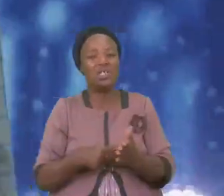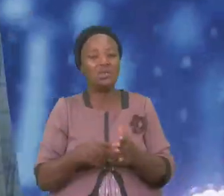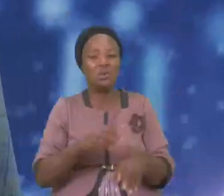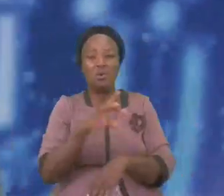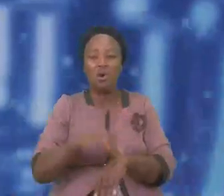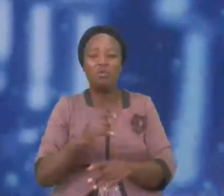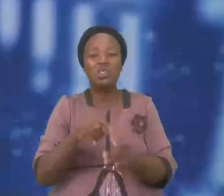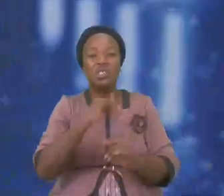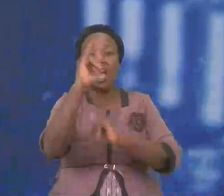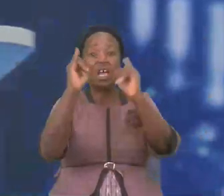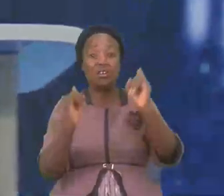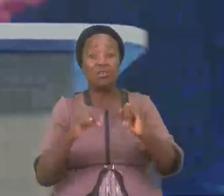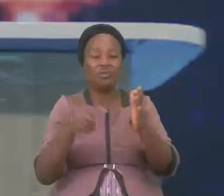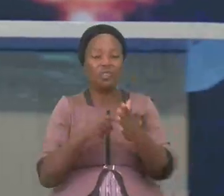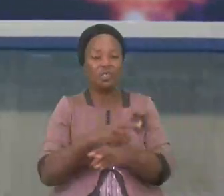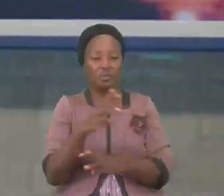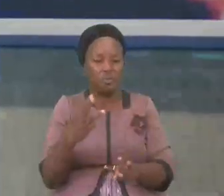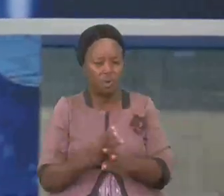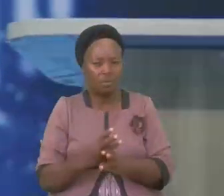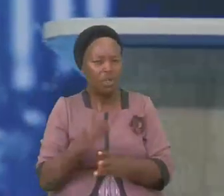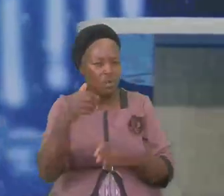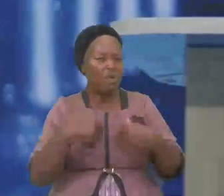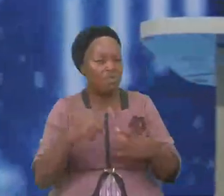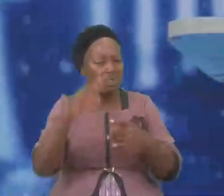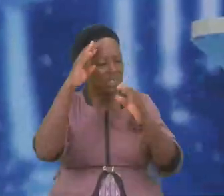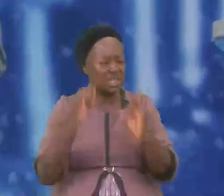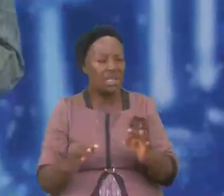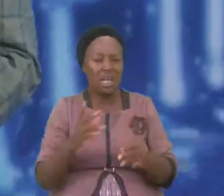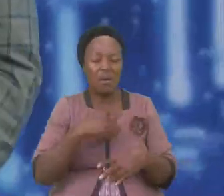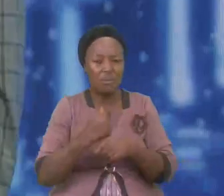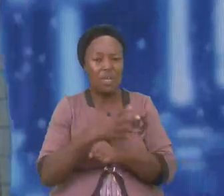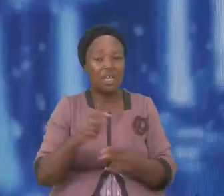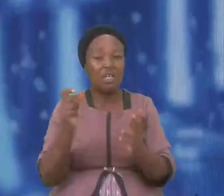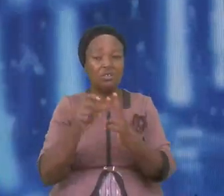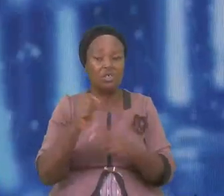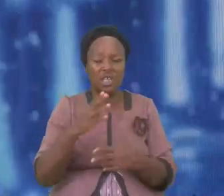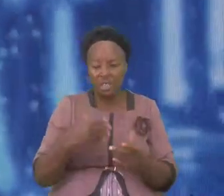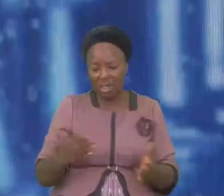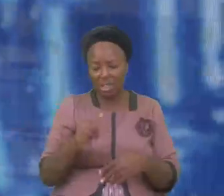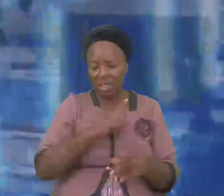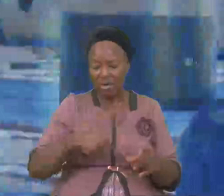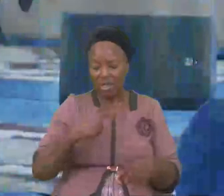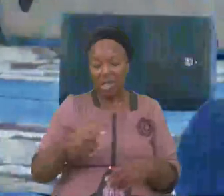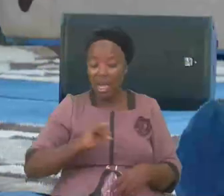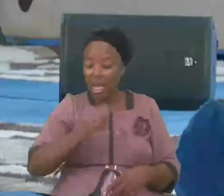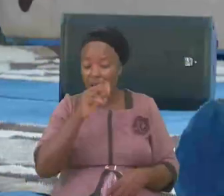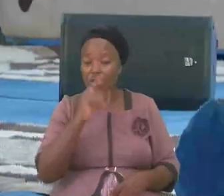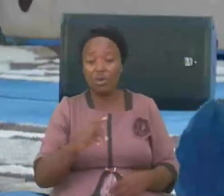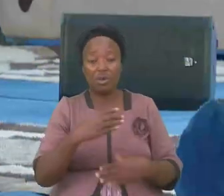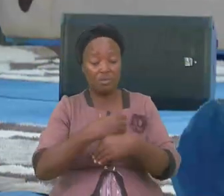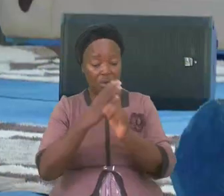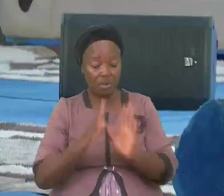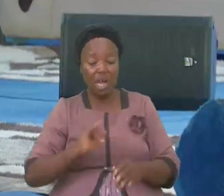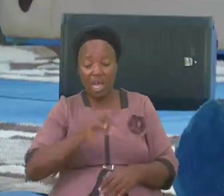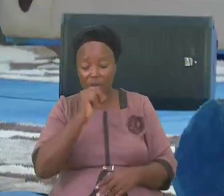l'époque. Et tu dois donc faire un choix. Voici le Seigneur qui dit, je suis ton créateur, je suis